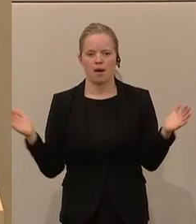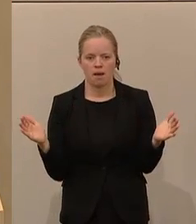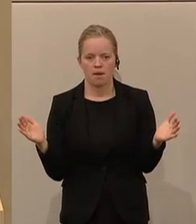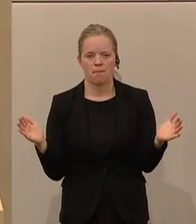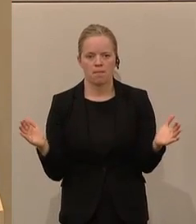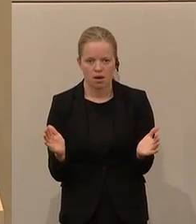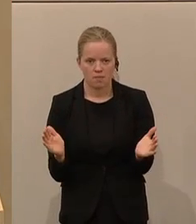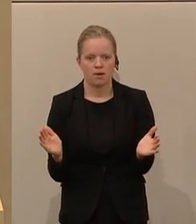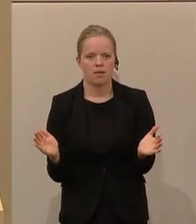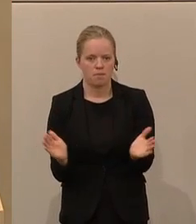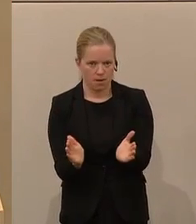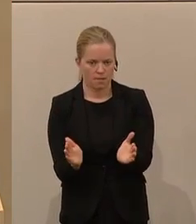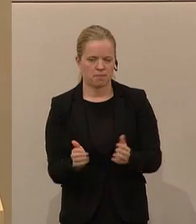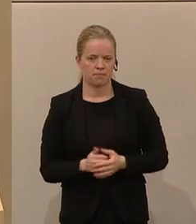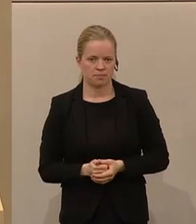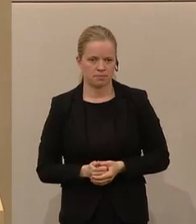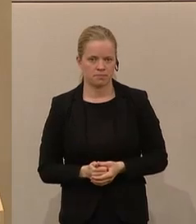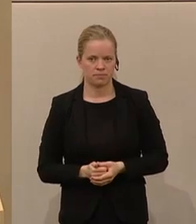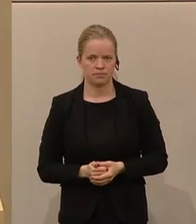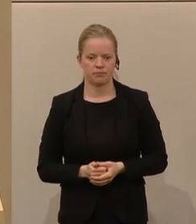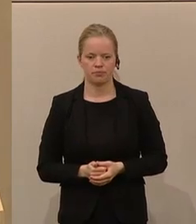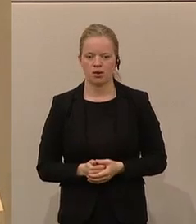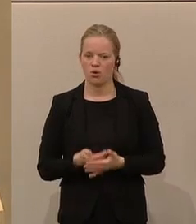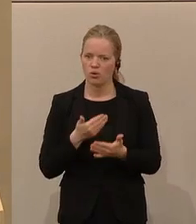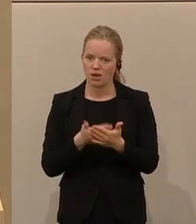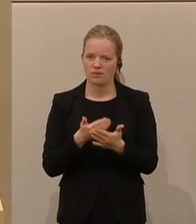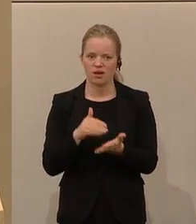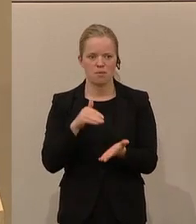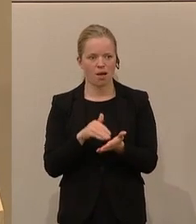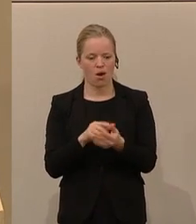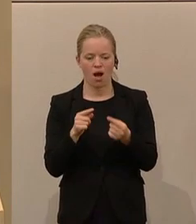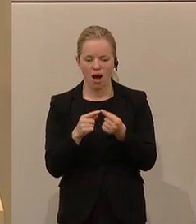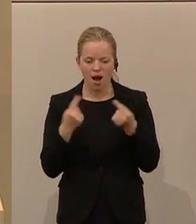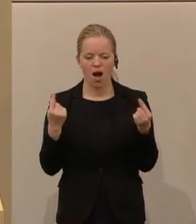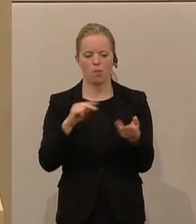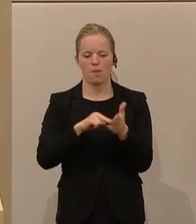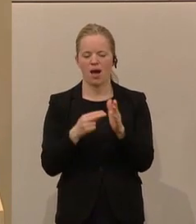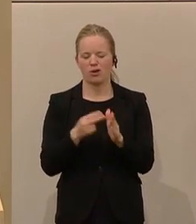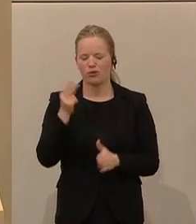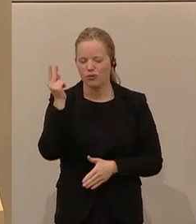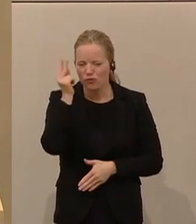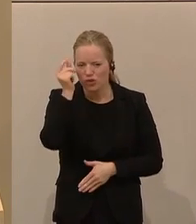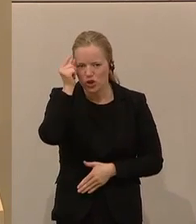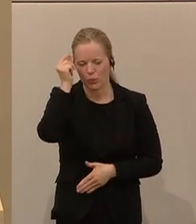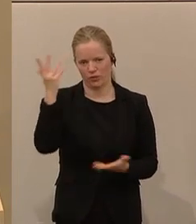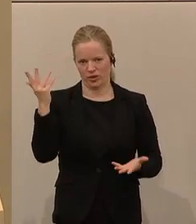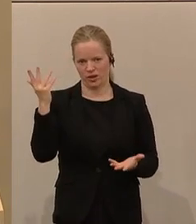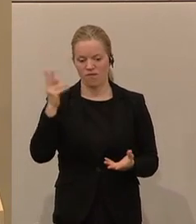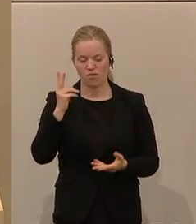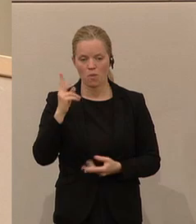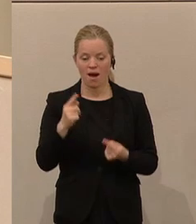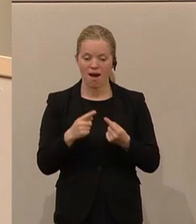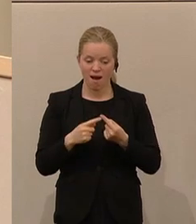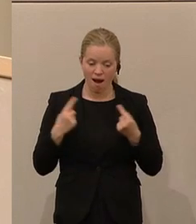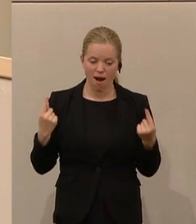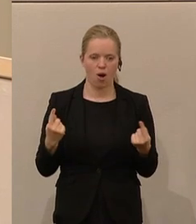wird. Daher braucht es eine vernünftige Raumplanung, denn Raum schafft Verkehr.